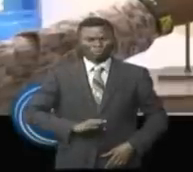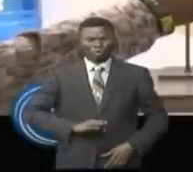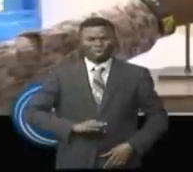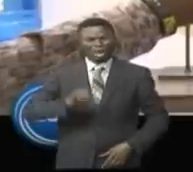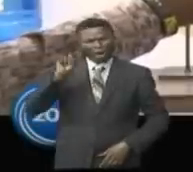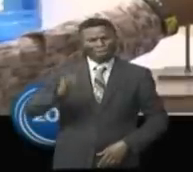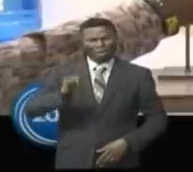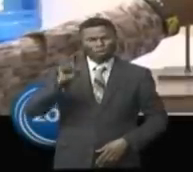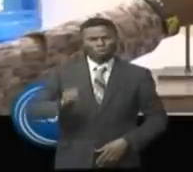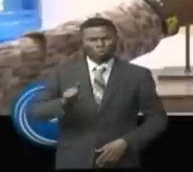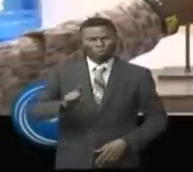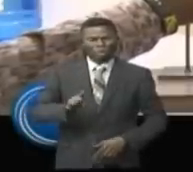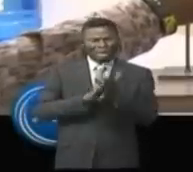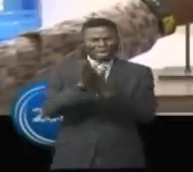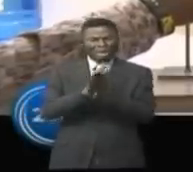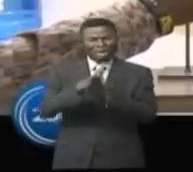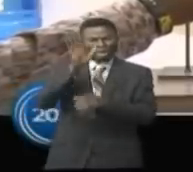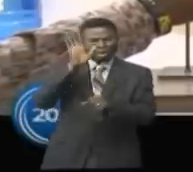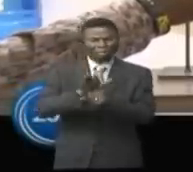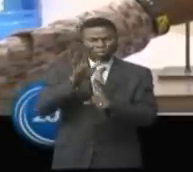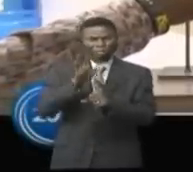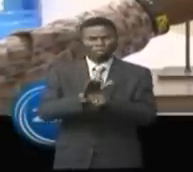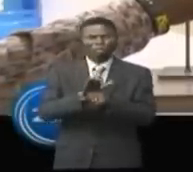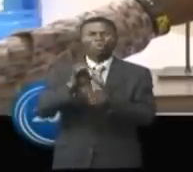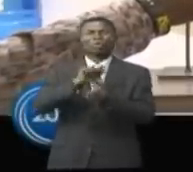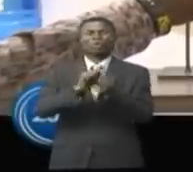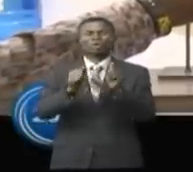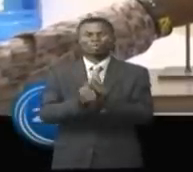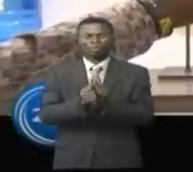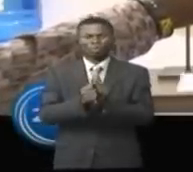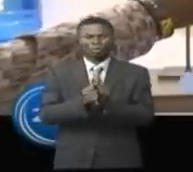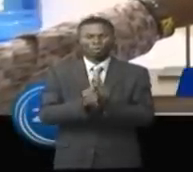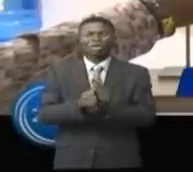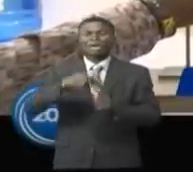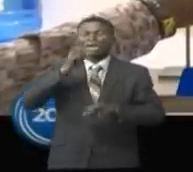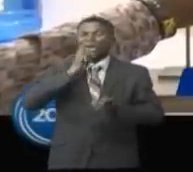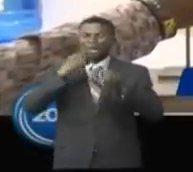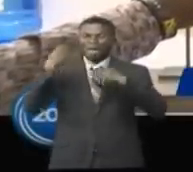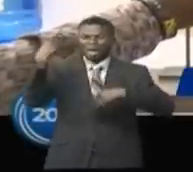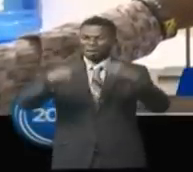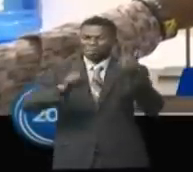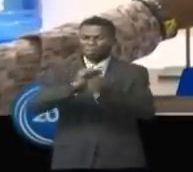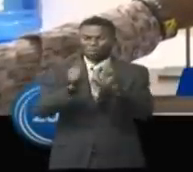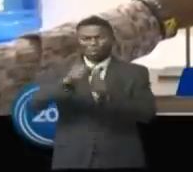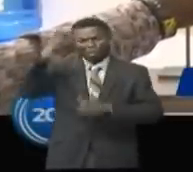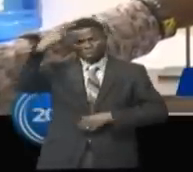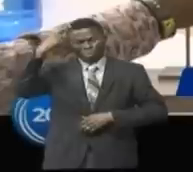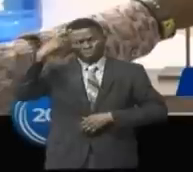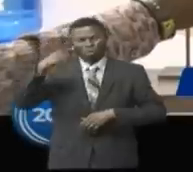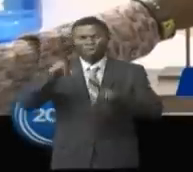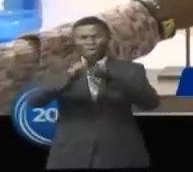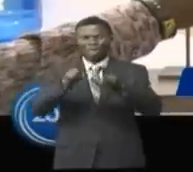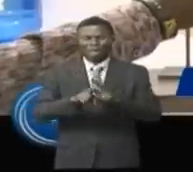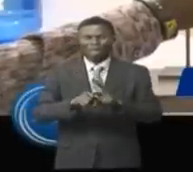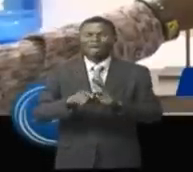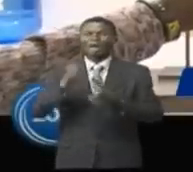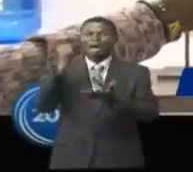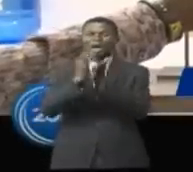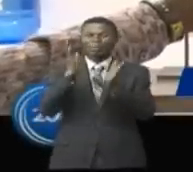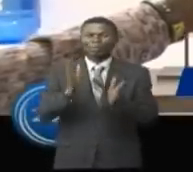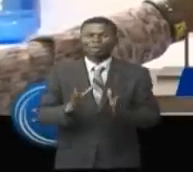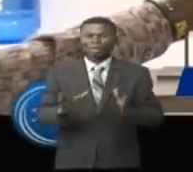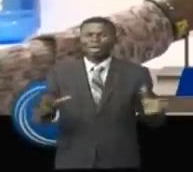mettre un accent particulier sur les voies diplomatiques et politiques en lien avec